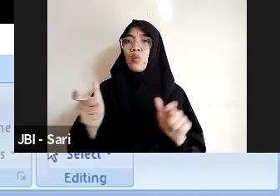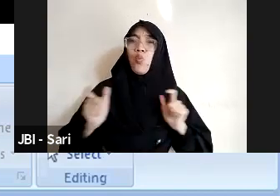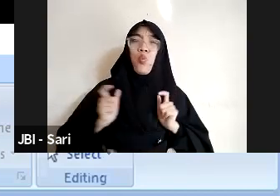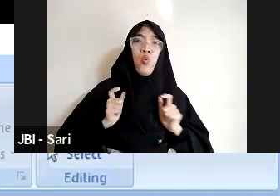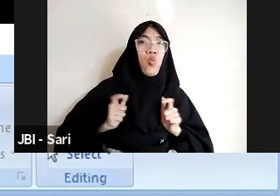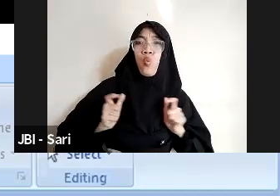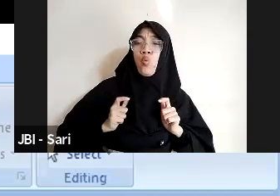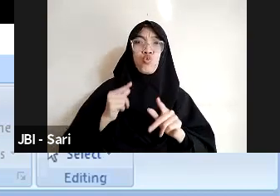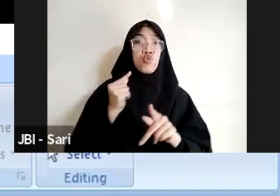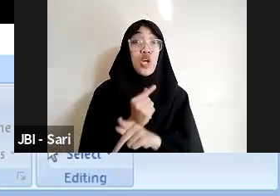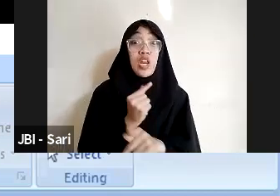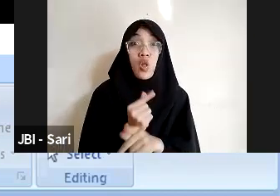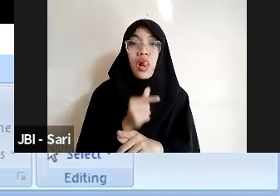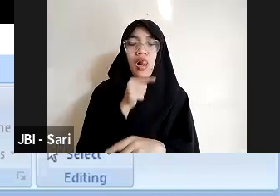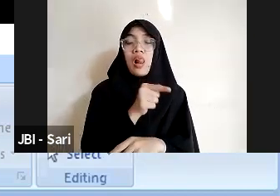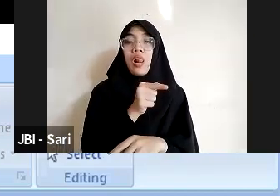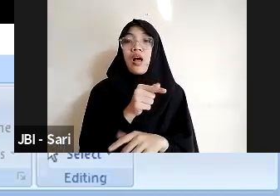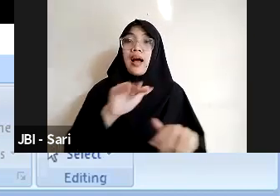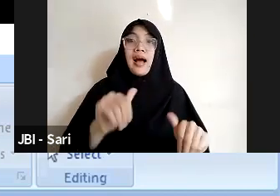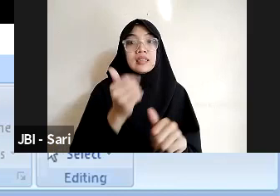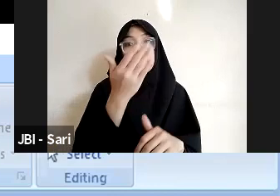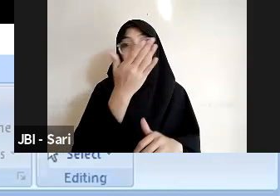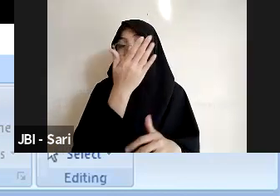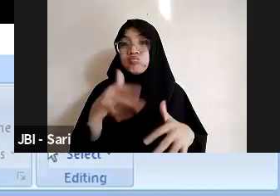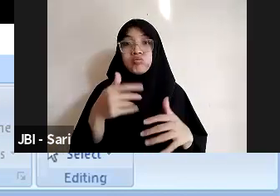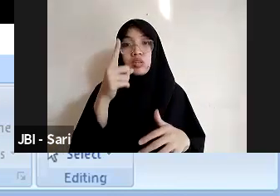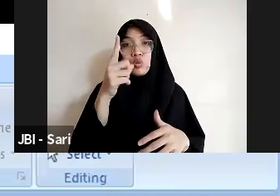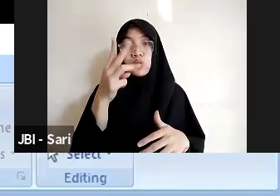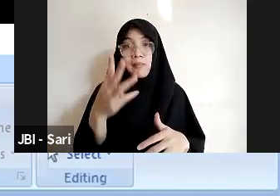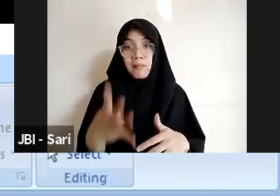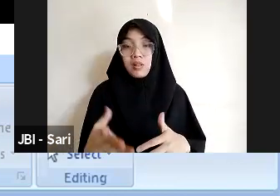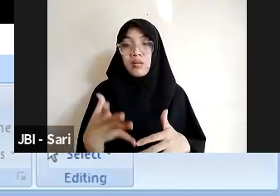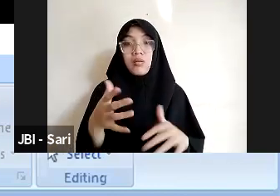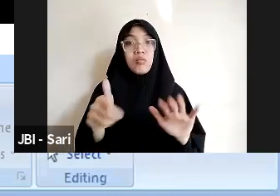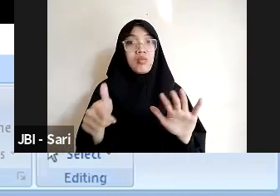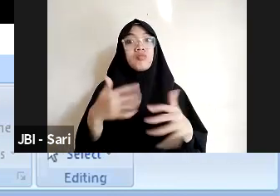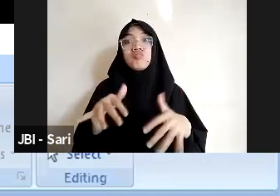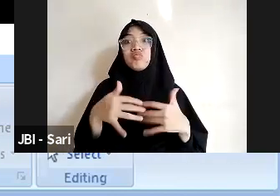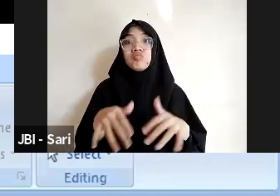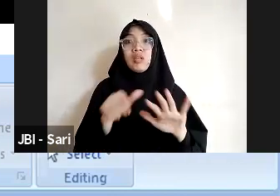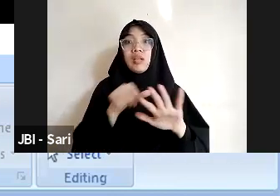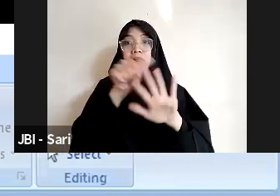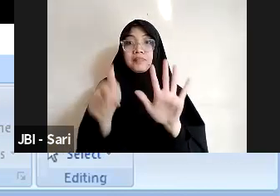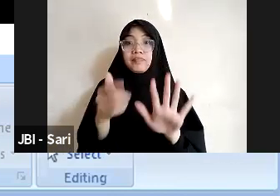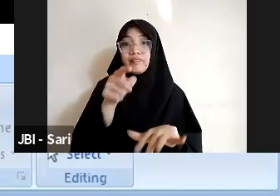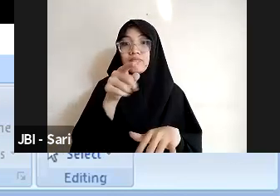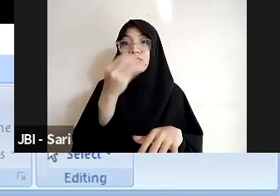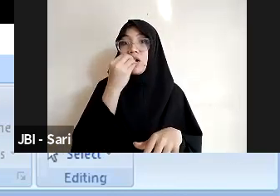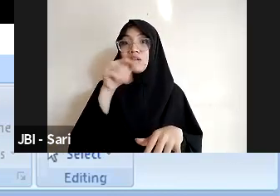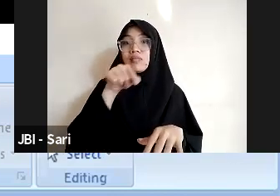itu menghasilkan seperti ini. Ada berapa jenis? 1, 2, 3, 4, 5, 6. 6 jenis yang ada di sini. Dan